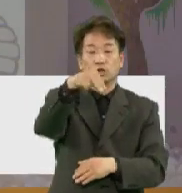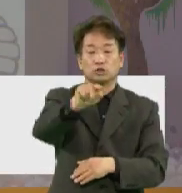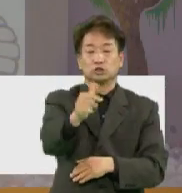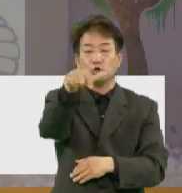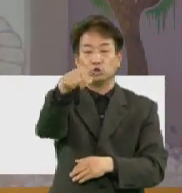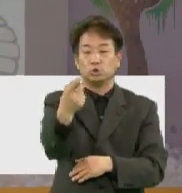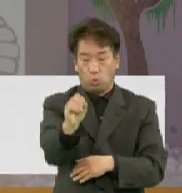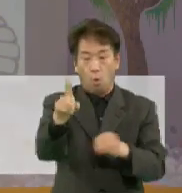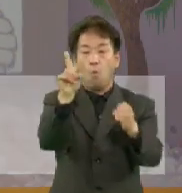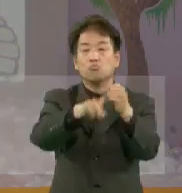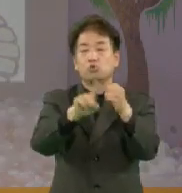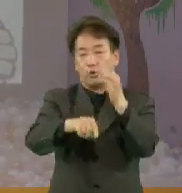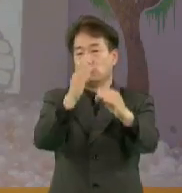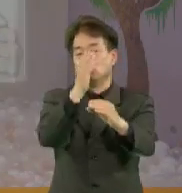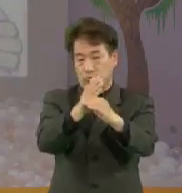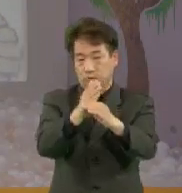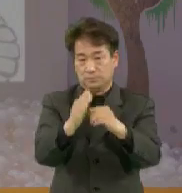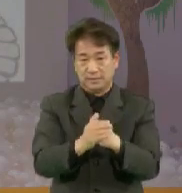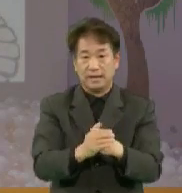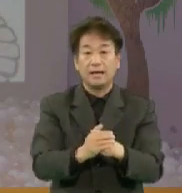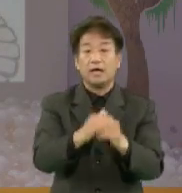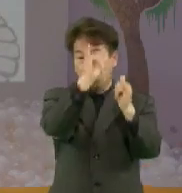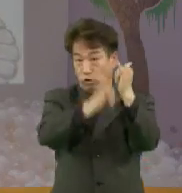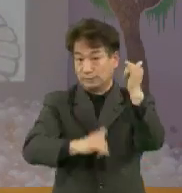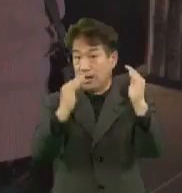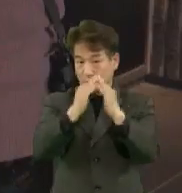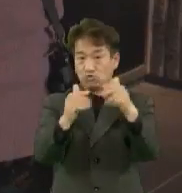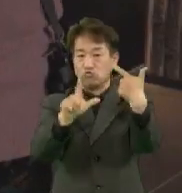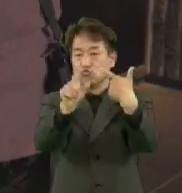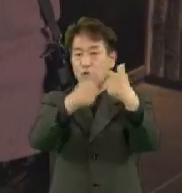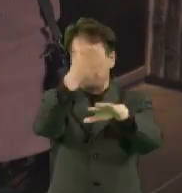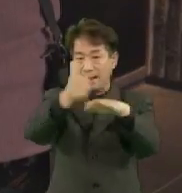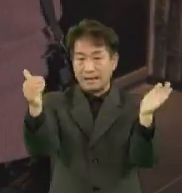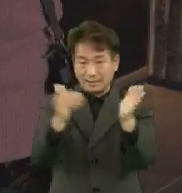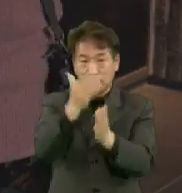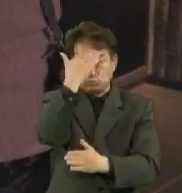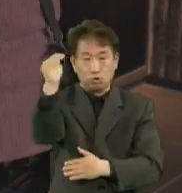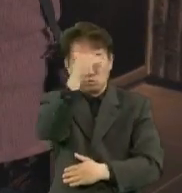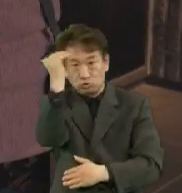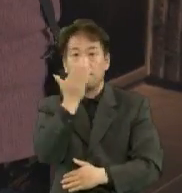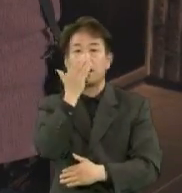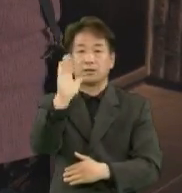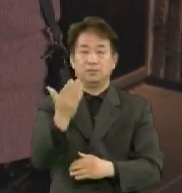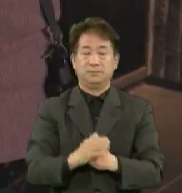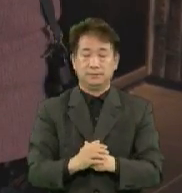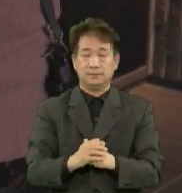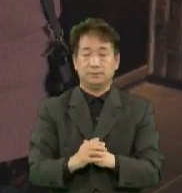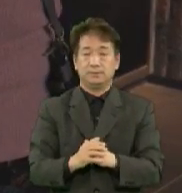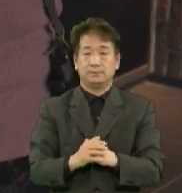선종 불교의 중심 지었으며 역사가 는 오는 6월 말까지 무료로 관람이 가능합니다